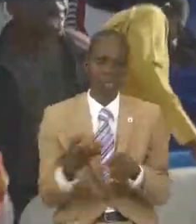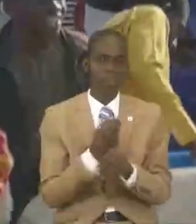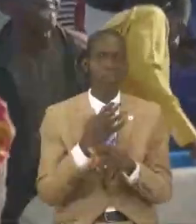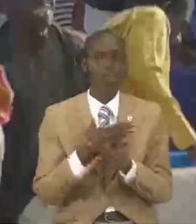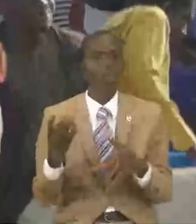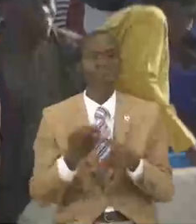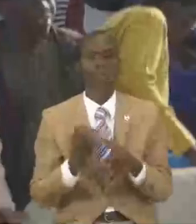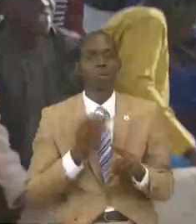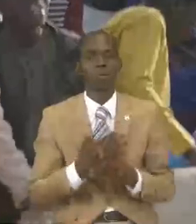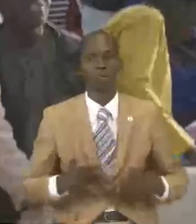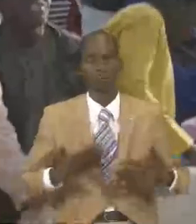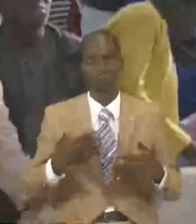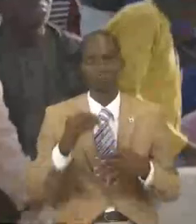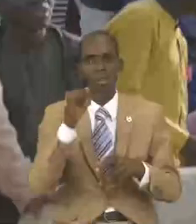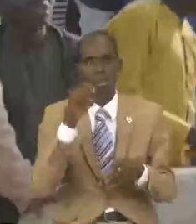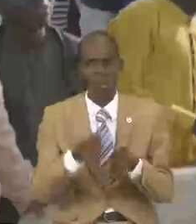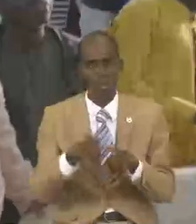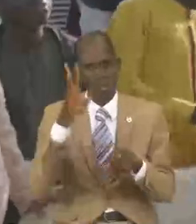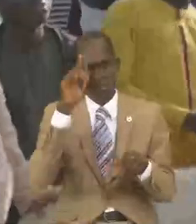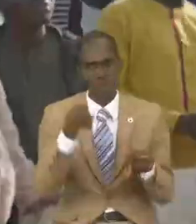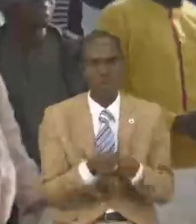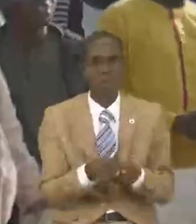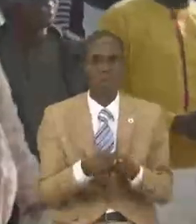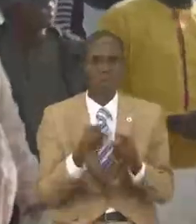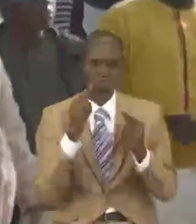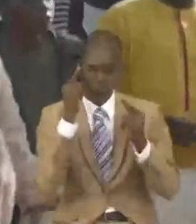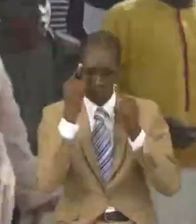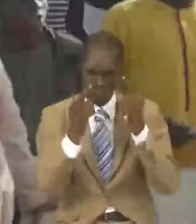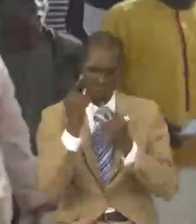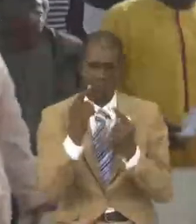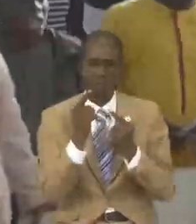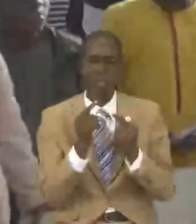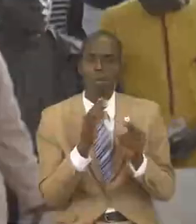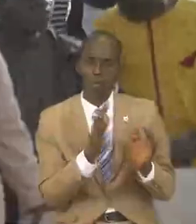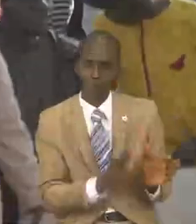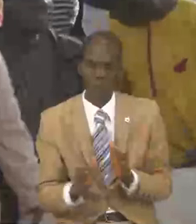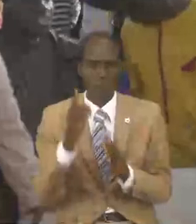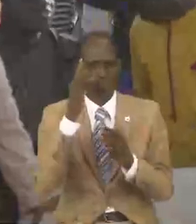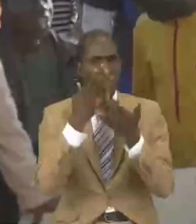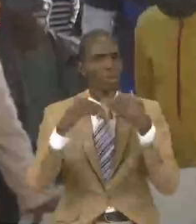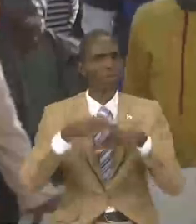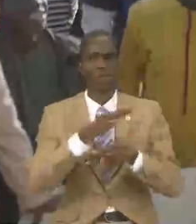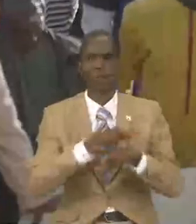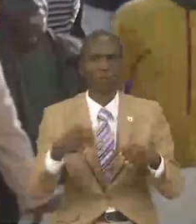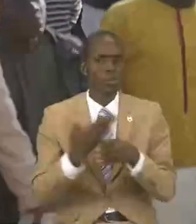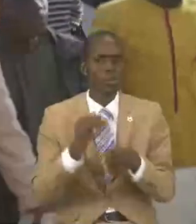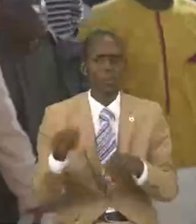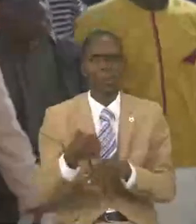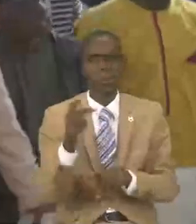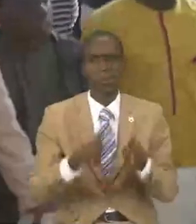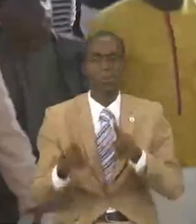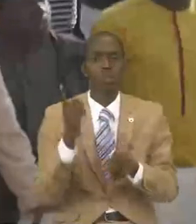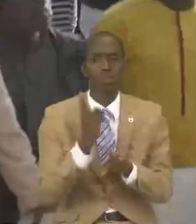exige dans nos vies. Sois considéré. Prépare-toi pour le ciel. Ne dérange pas les autres.